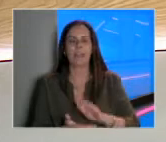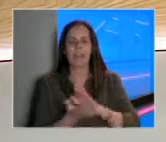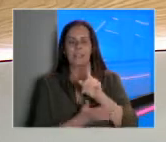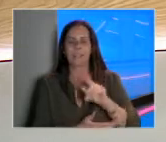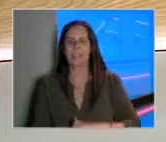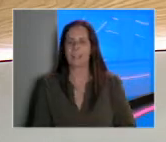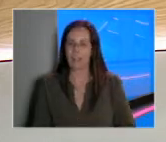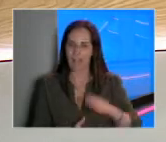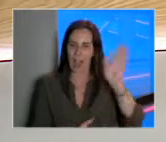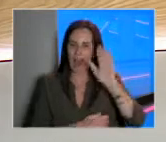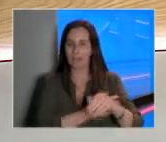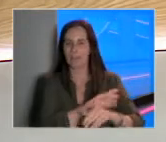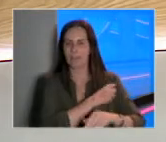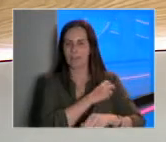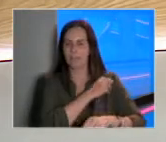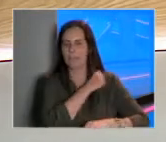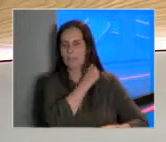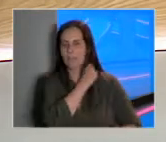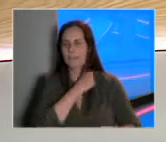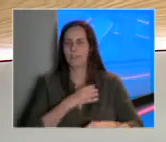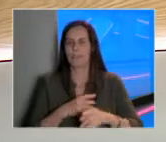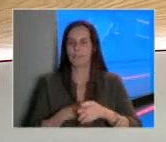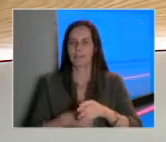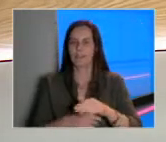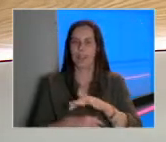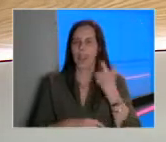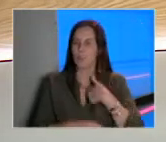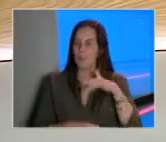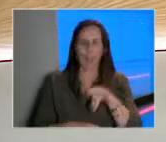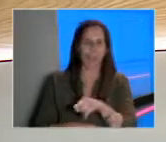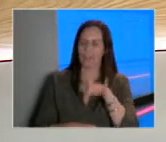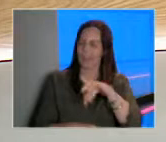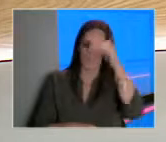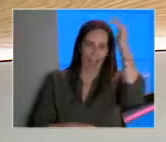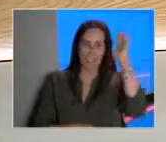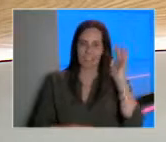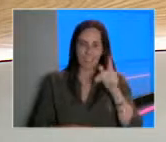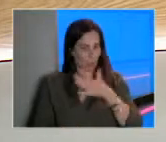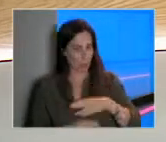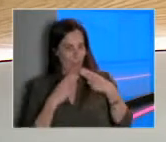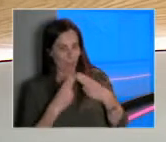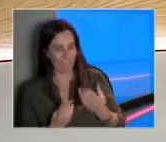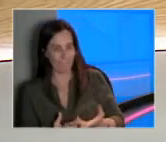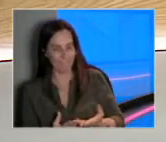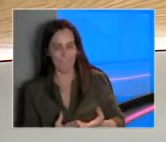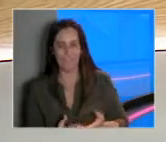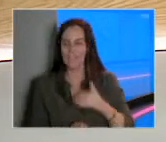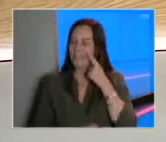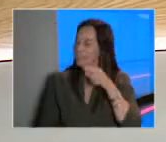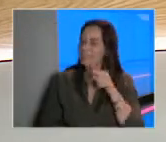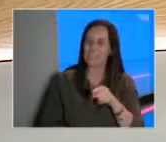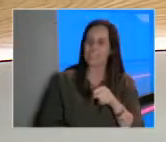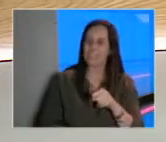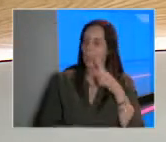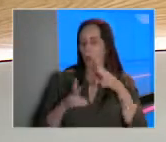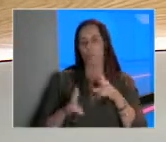לך. אהלן, יניר. הרקת אותי בשיחת טלפון מקודם עם התביעה נגד בני גנץ. אתה רוצה להתייחס? תשמע, קודם כל זה